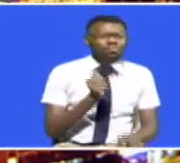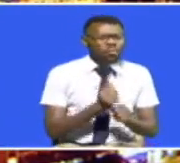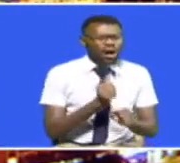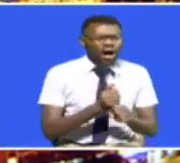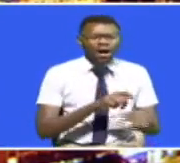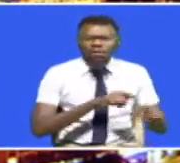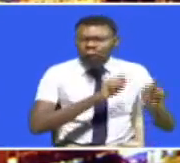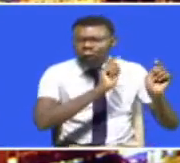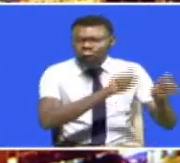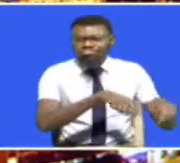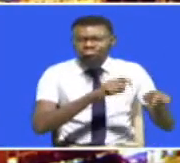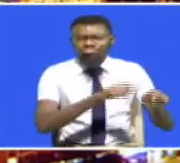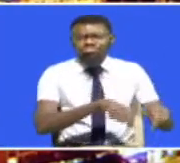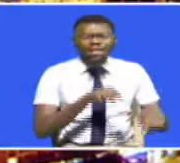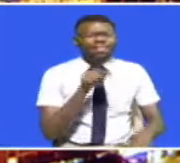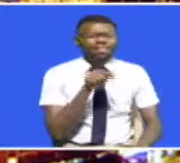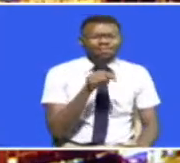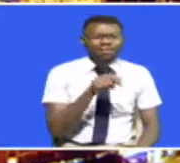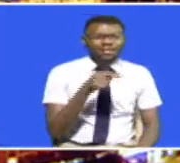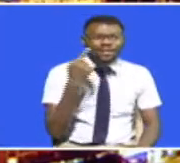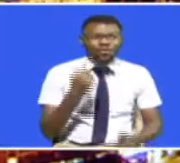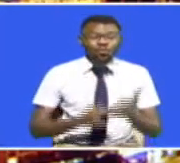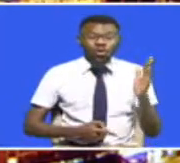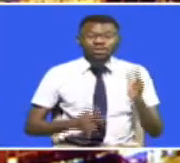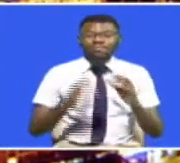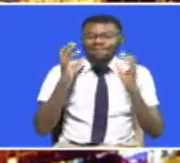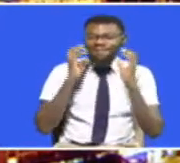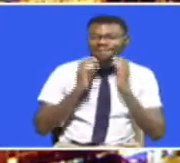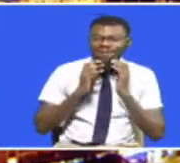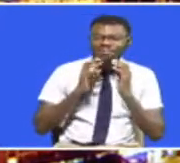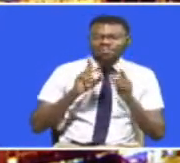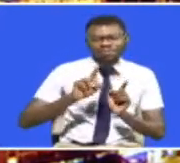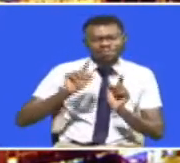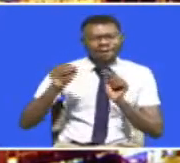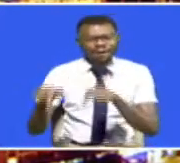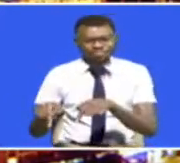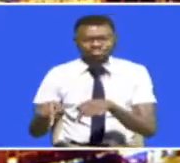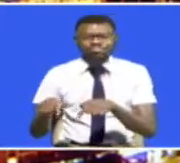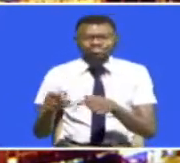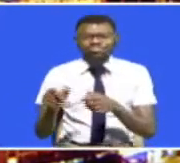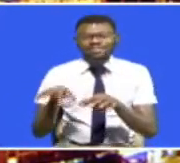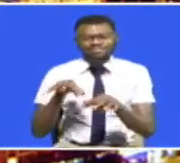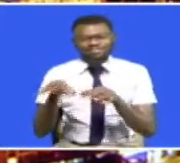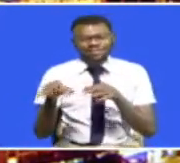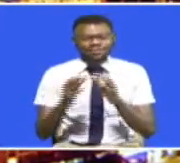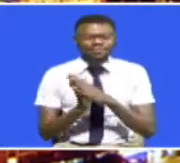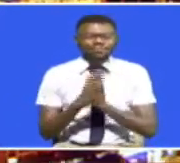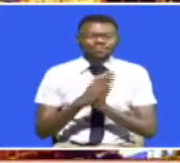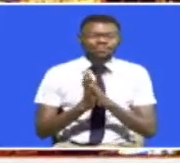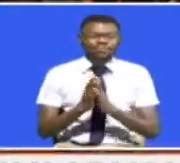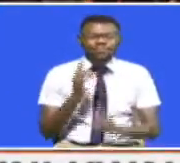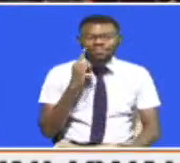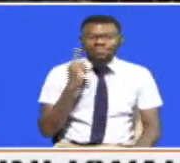madini wanasemaje? Tobias Chanji alipata fursa na kuwatembelea na kutuandalia taarifa ifuatayo.